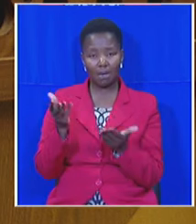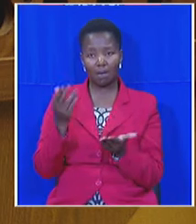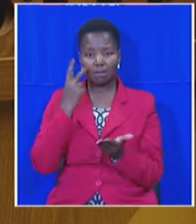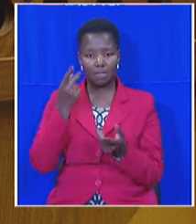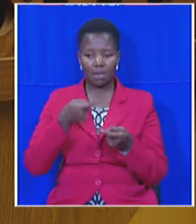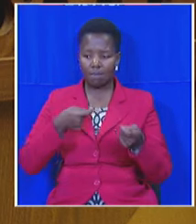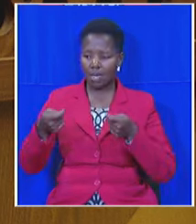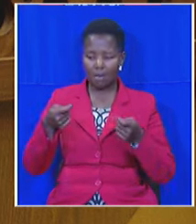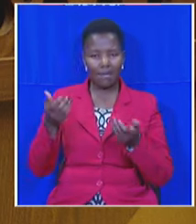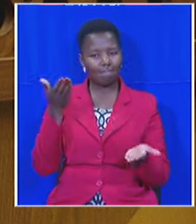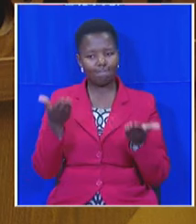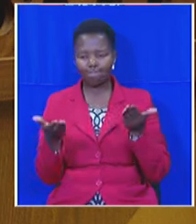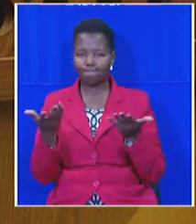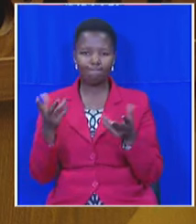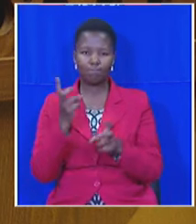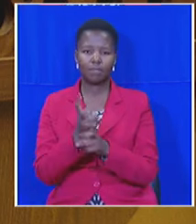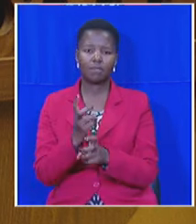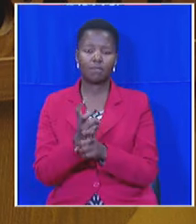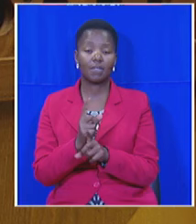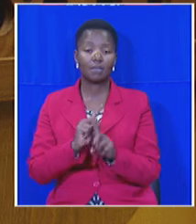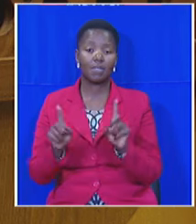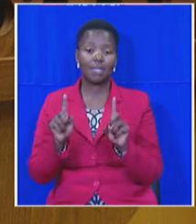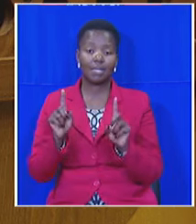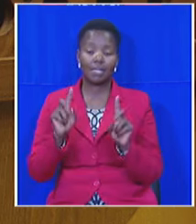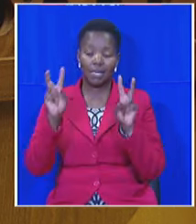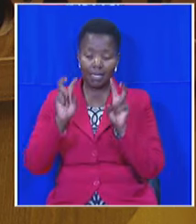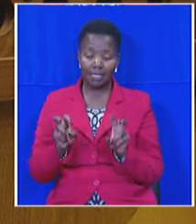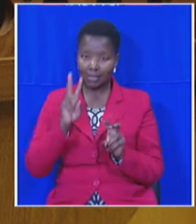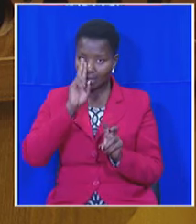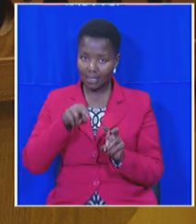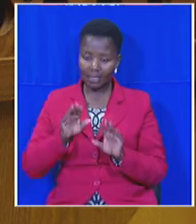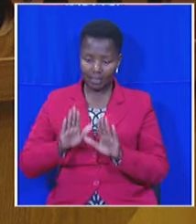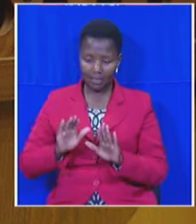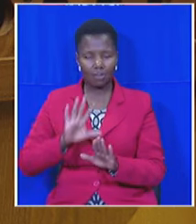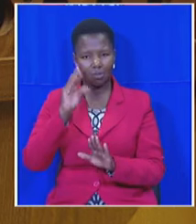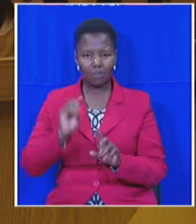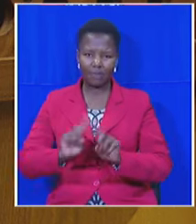energiebehoeftes van almal in Suid-Afrika. Sia lo my mukelo